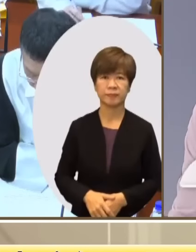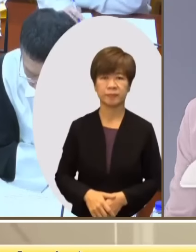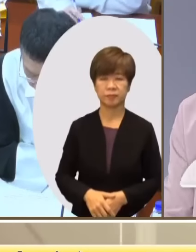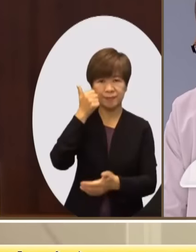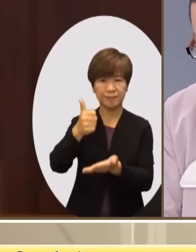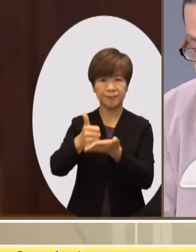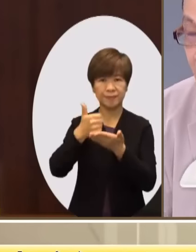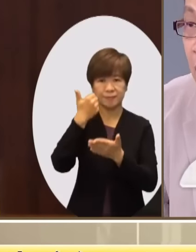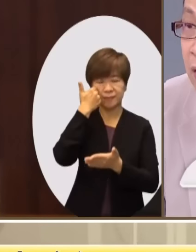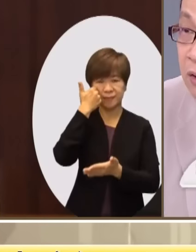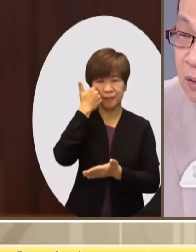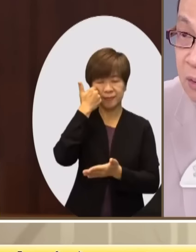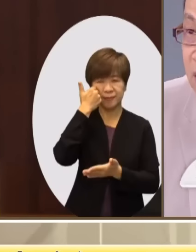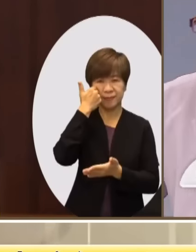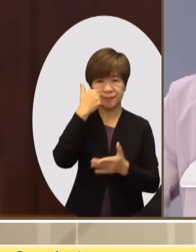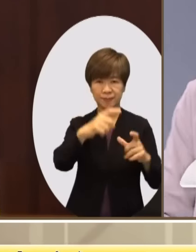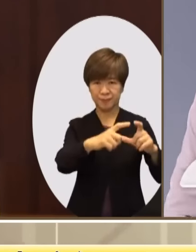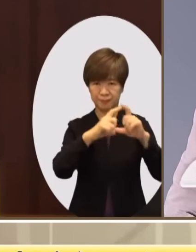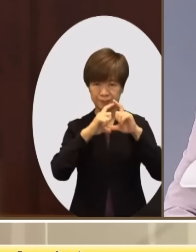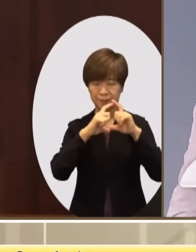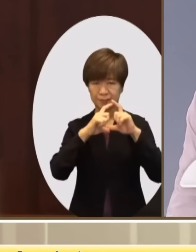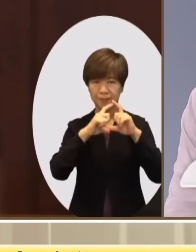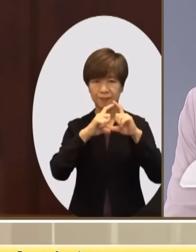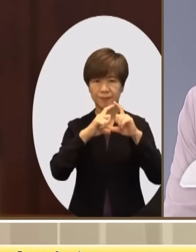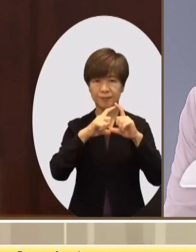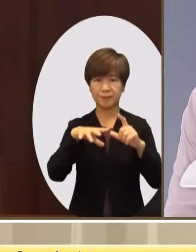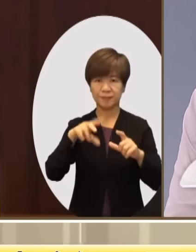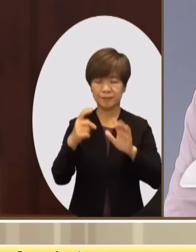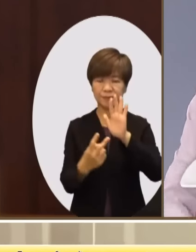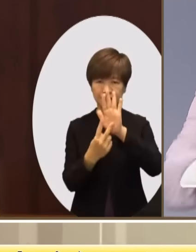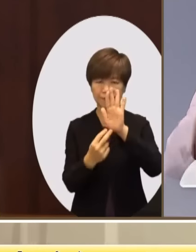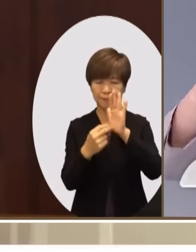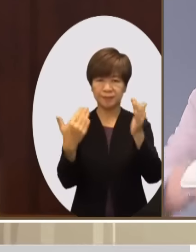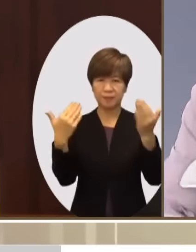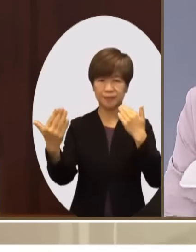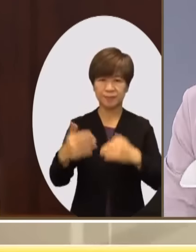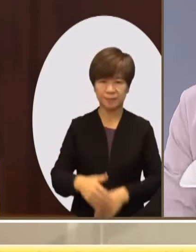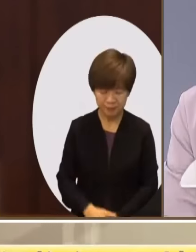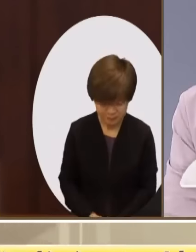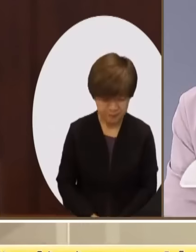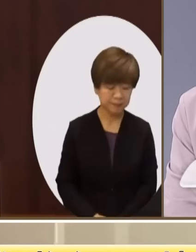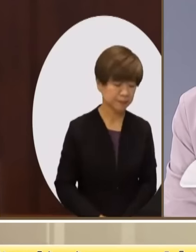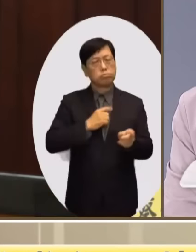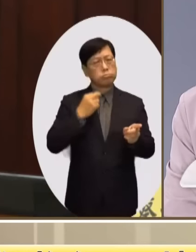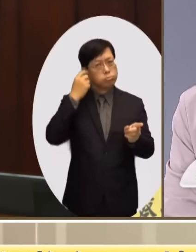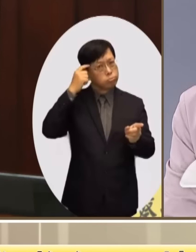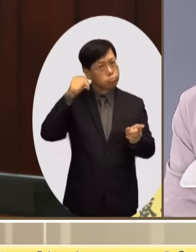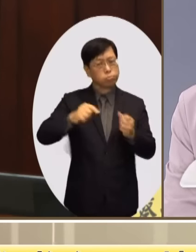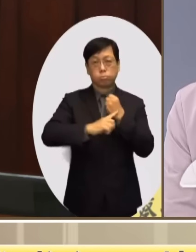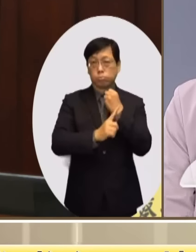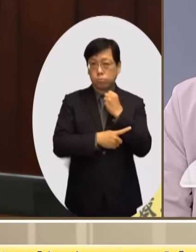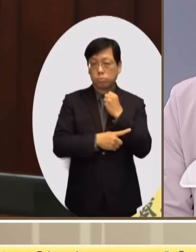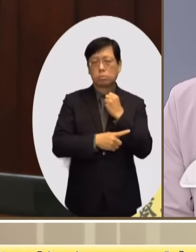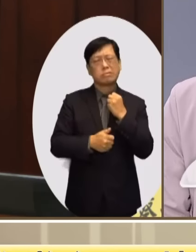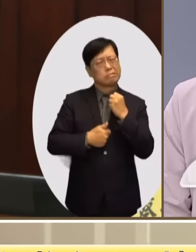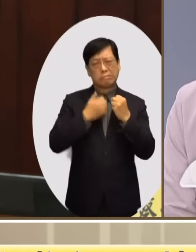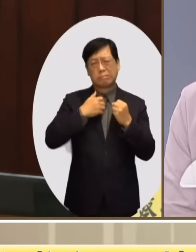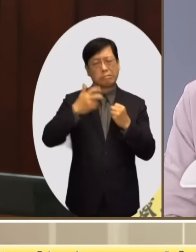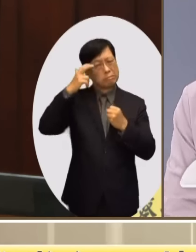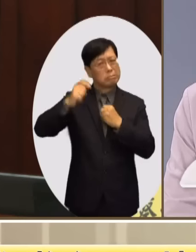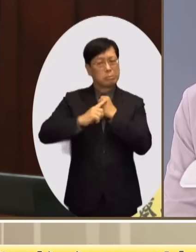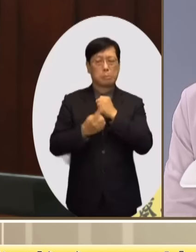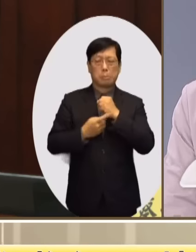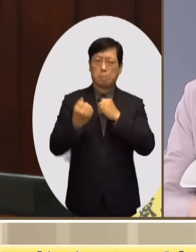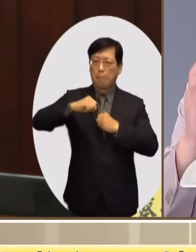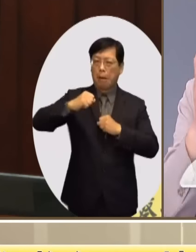讲啊。大法官都是民进党养的狗啊，嗯，就可以保证一定会出来啊，嗯，他哪里是要跟你谈